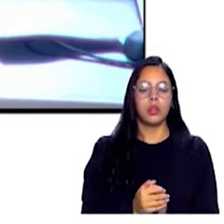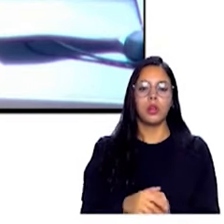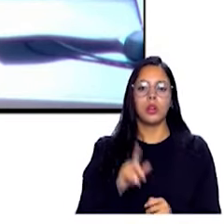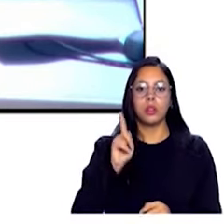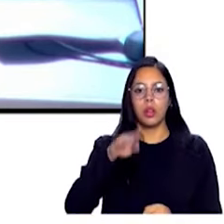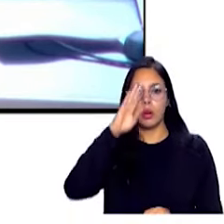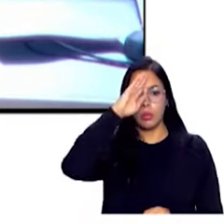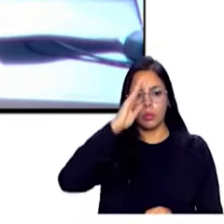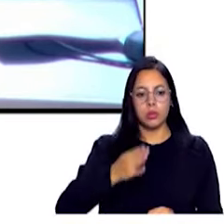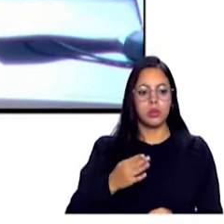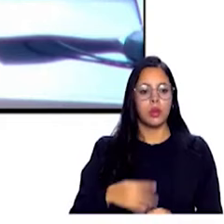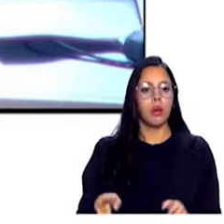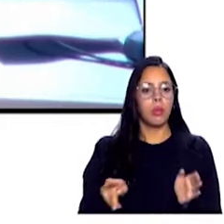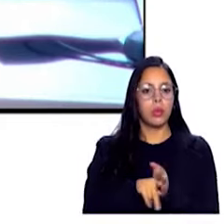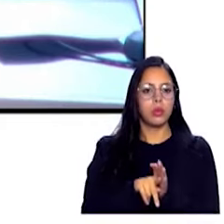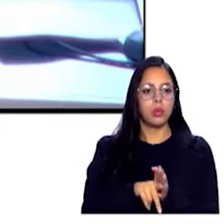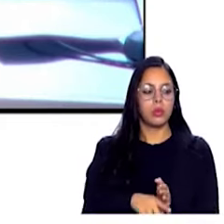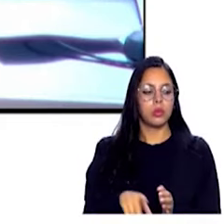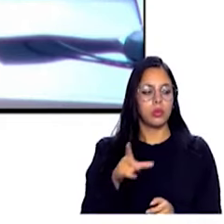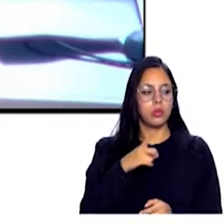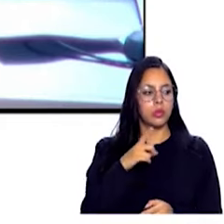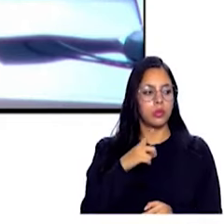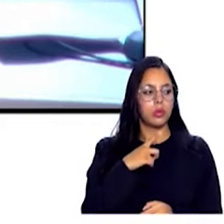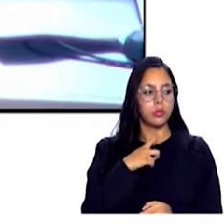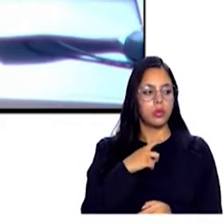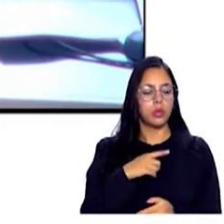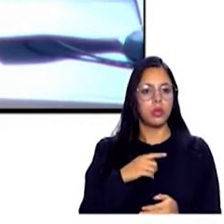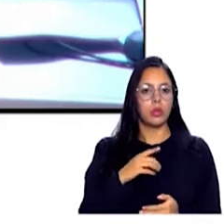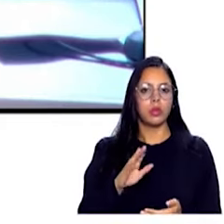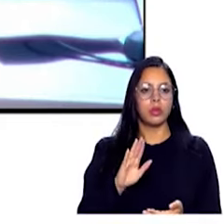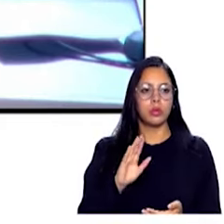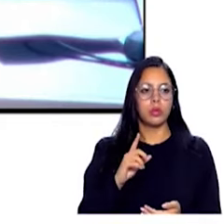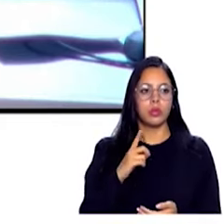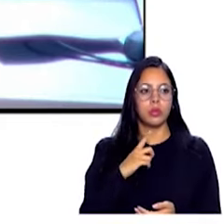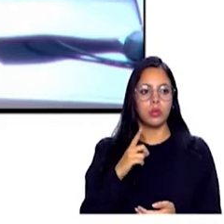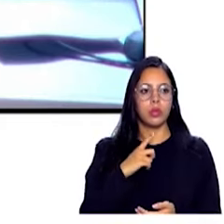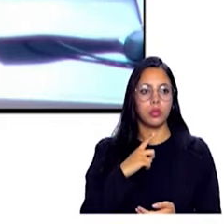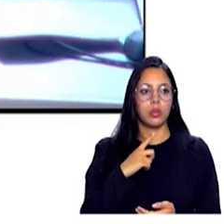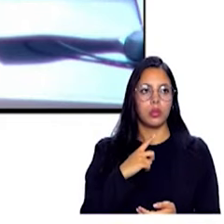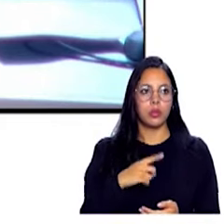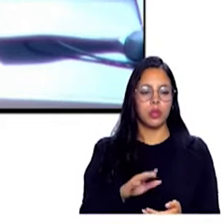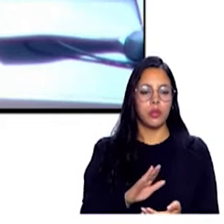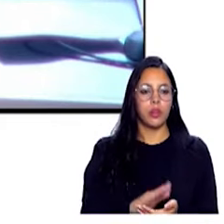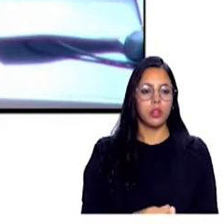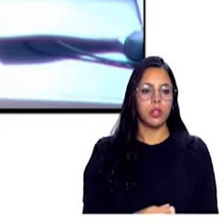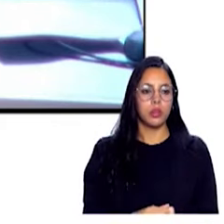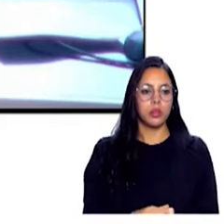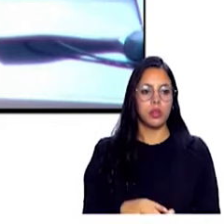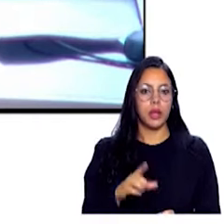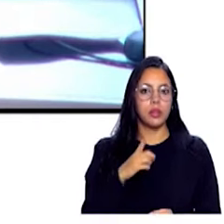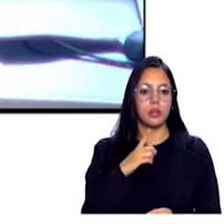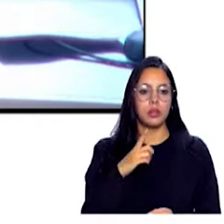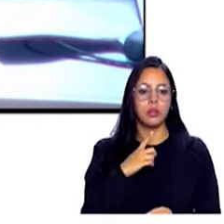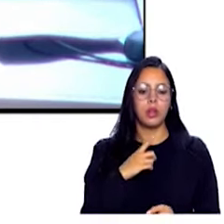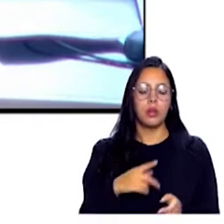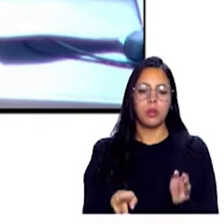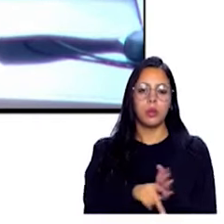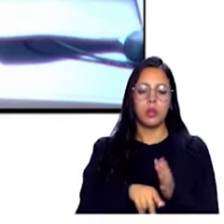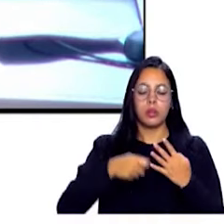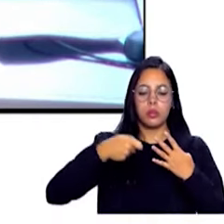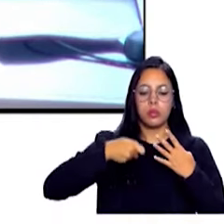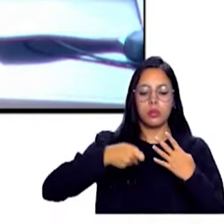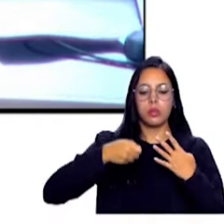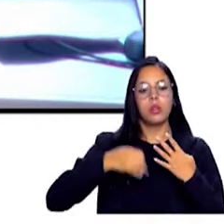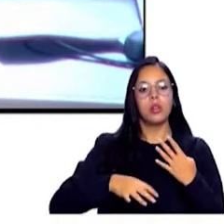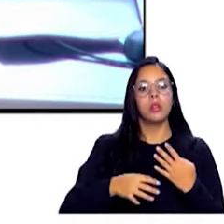cause pourquoi pas de parler deiform de la jurisprudence c'est la fonction